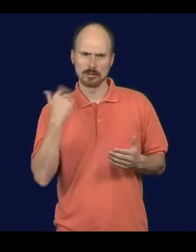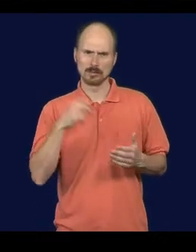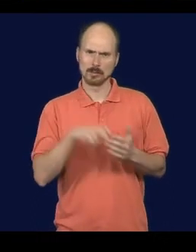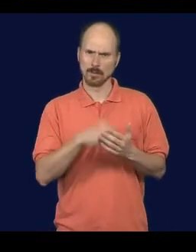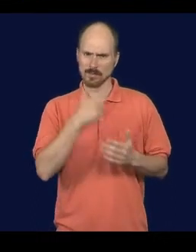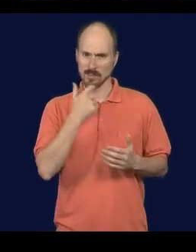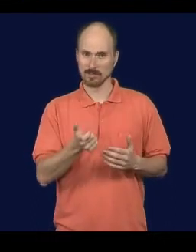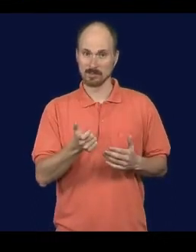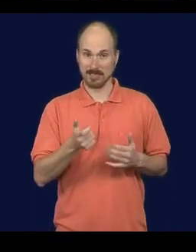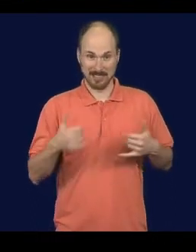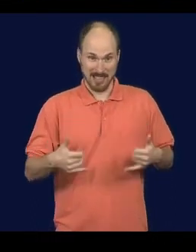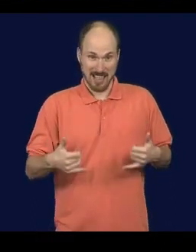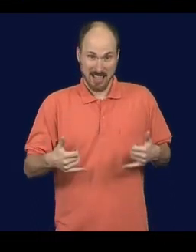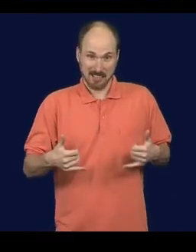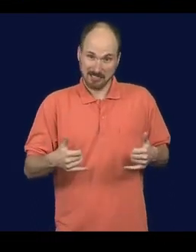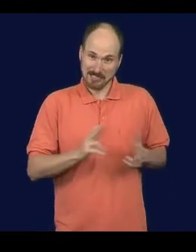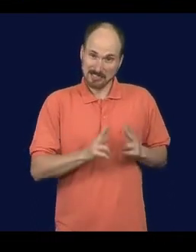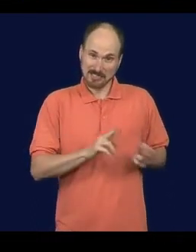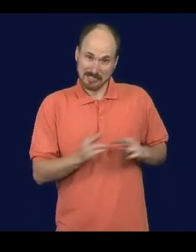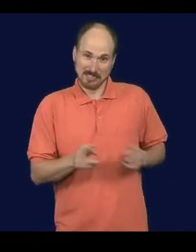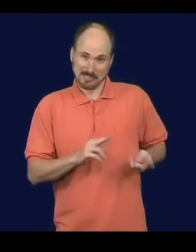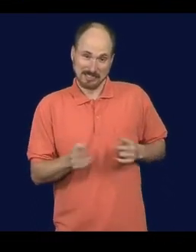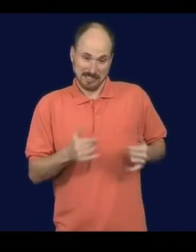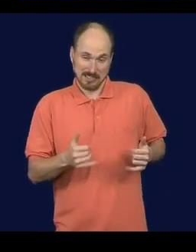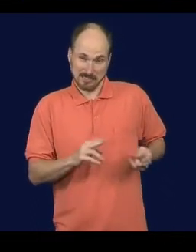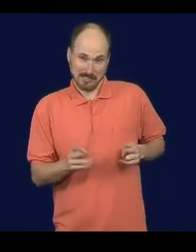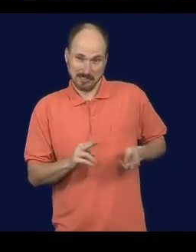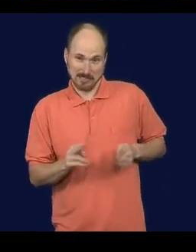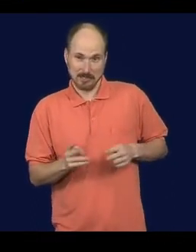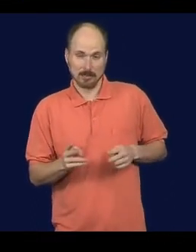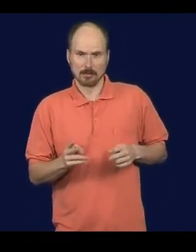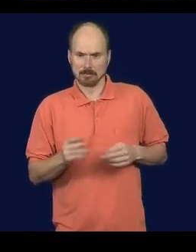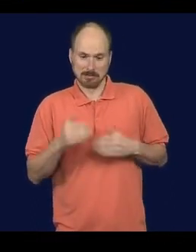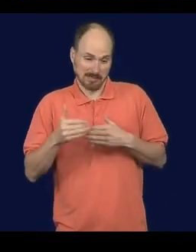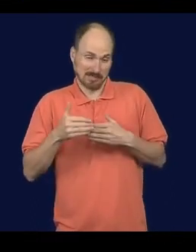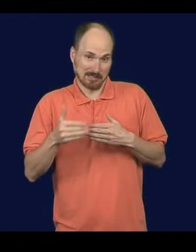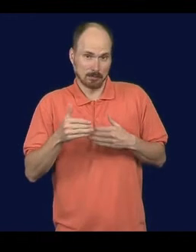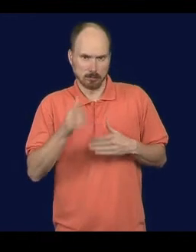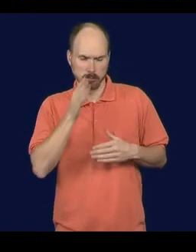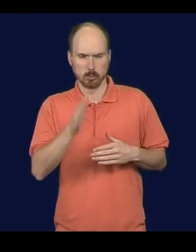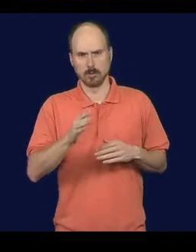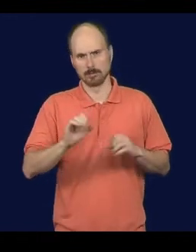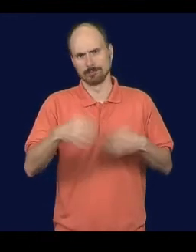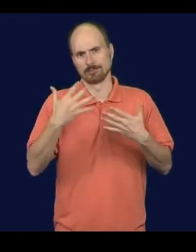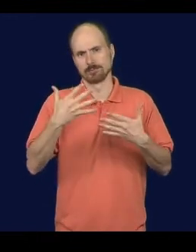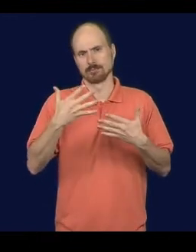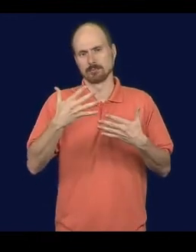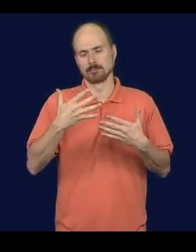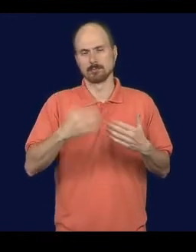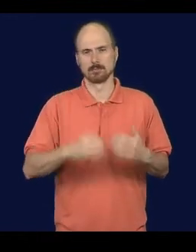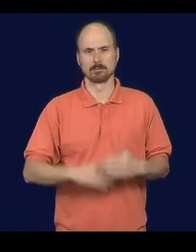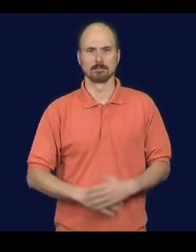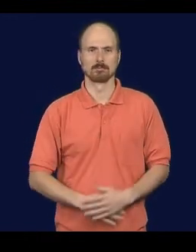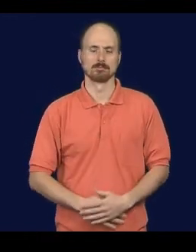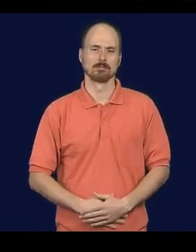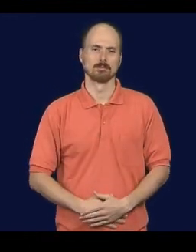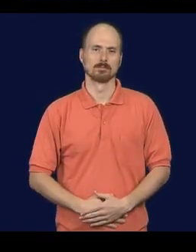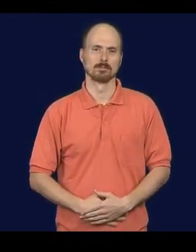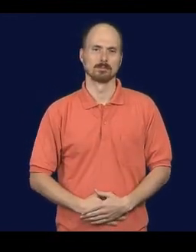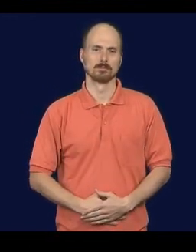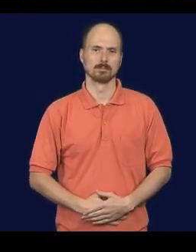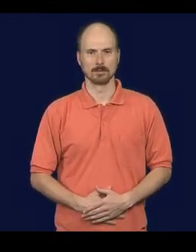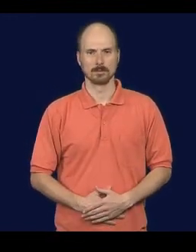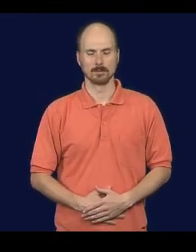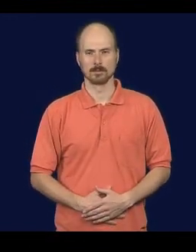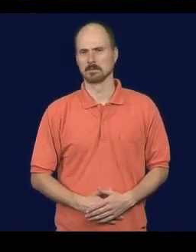ze všech Pavlů a Petrů, které máte v kontaktech. V případě, že byste chtěli vytáčet pouze jednoho